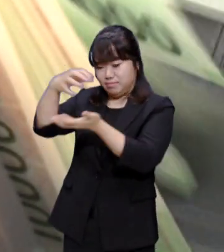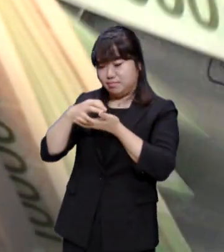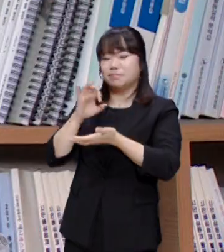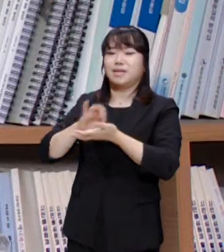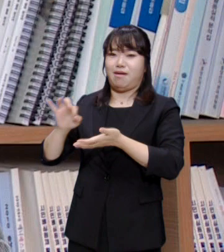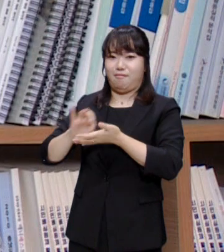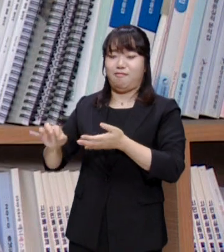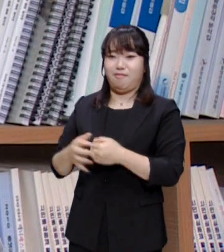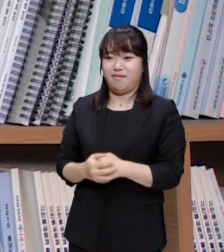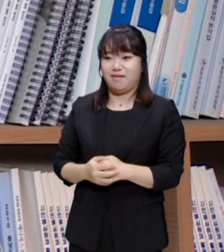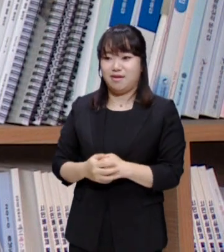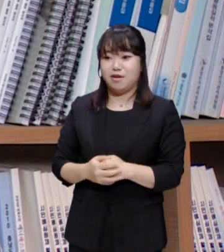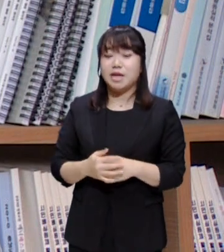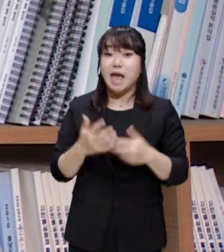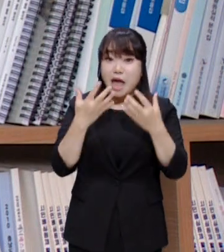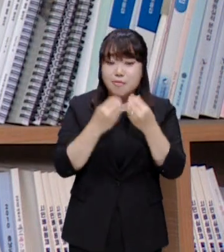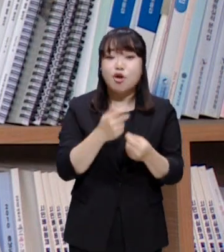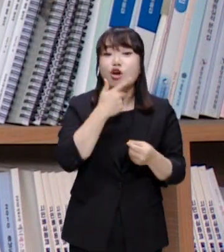때문입니다. 영국은